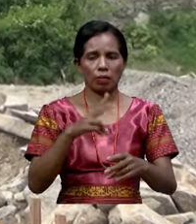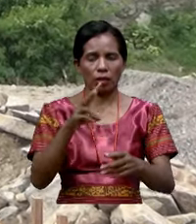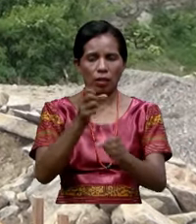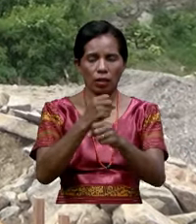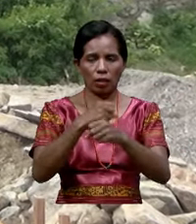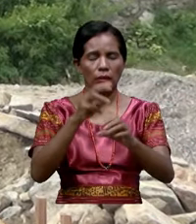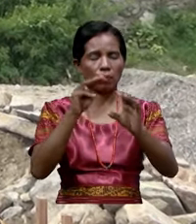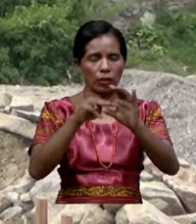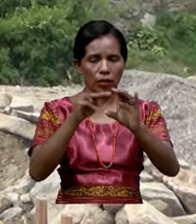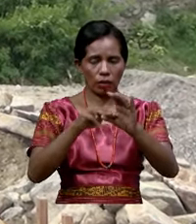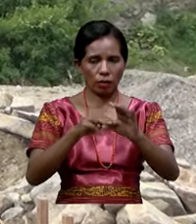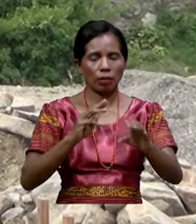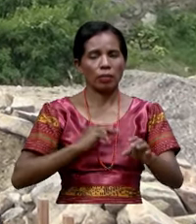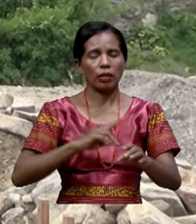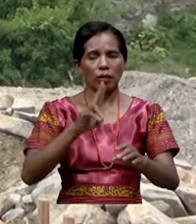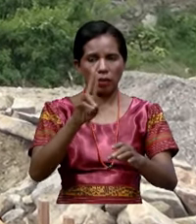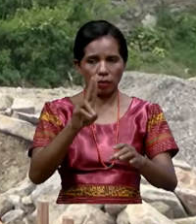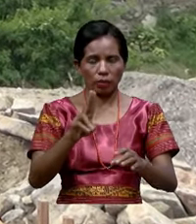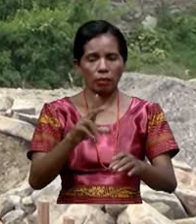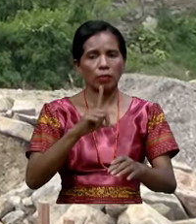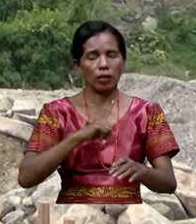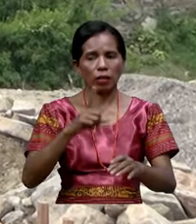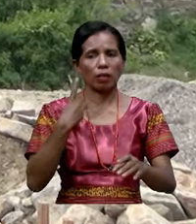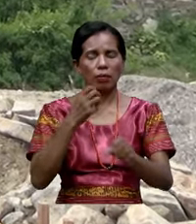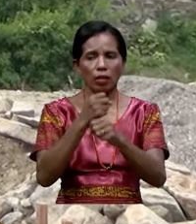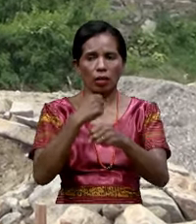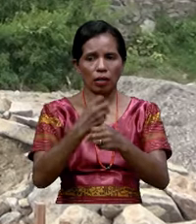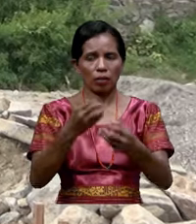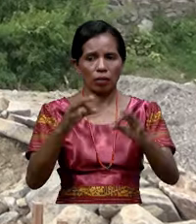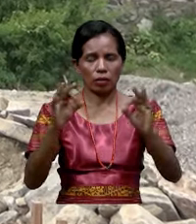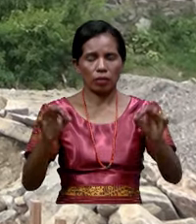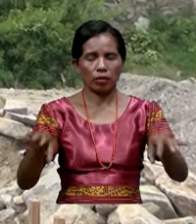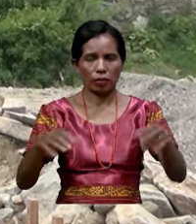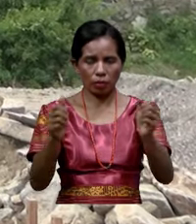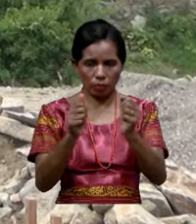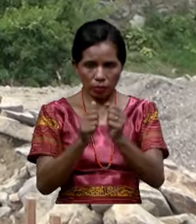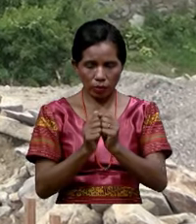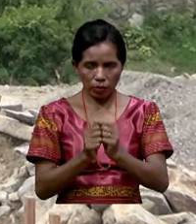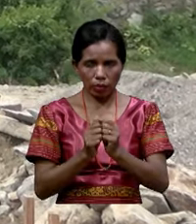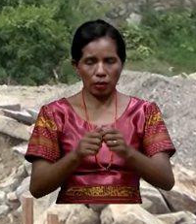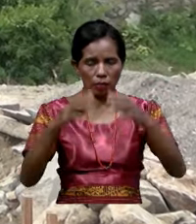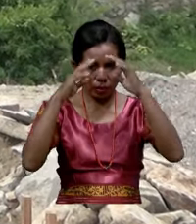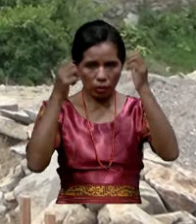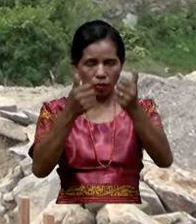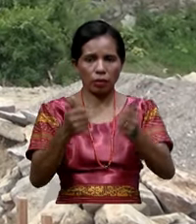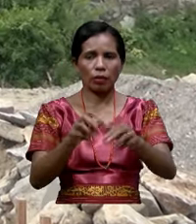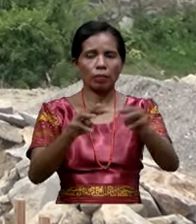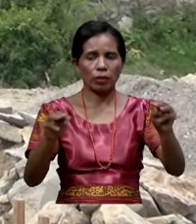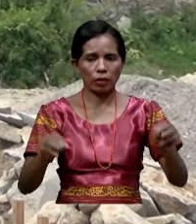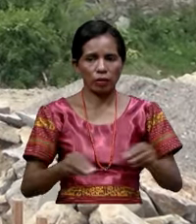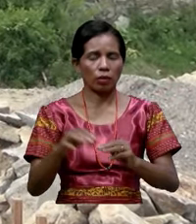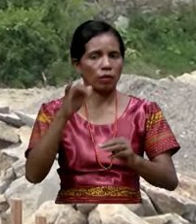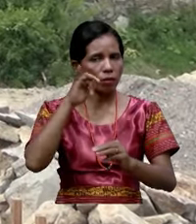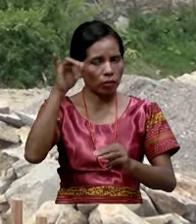iya mereka rumah lewana nih iya konstruksi apa sintina publik ini ami halo ona in terms de koordinasi lini koordinasi ho presiden atau orang musikto iya orsa